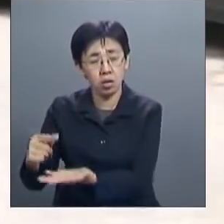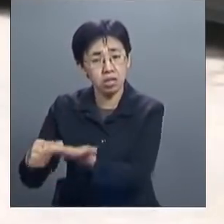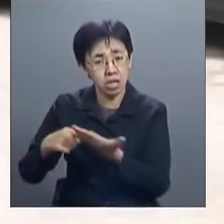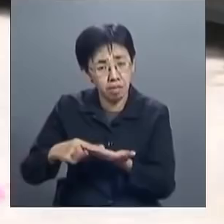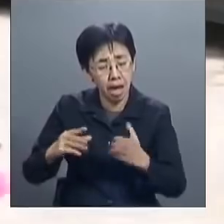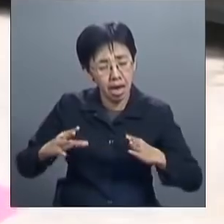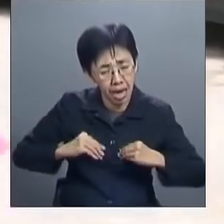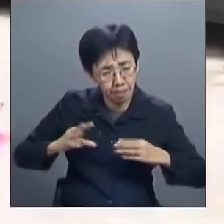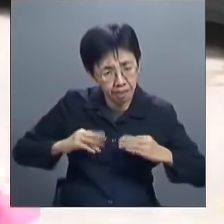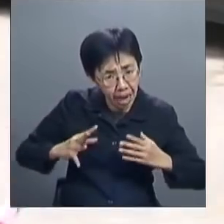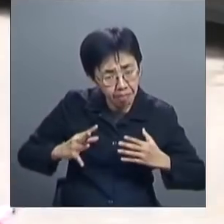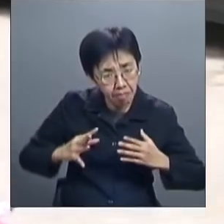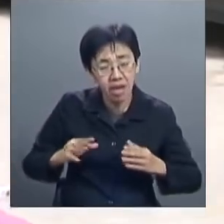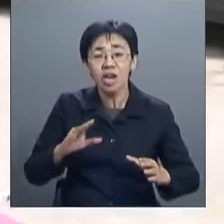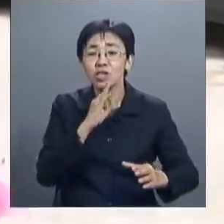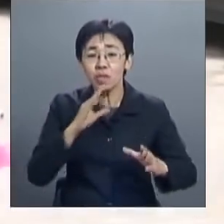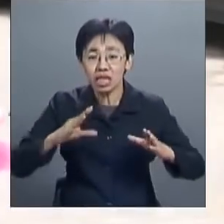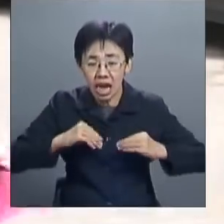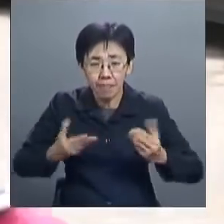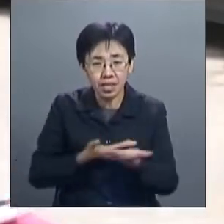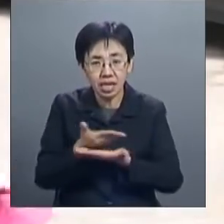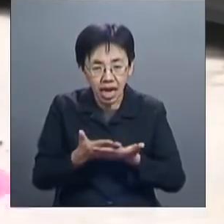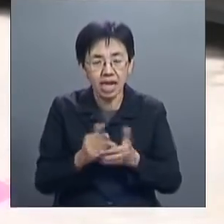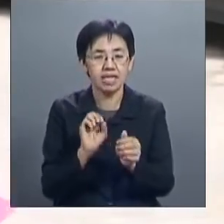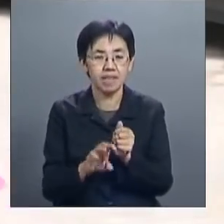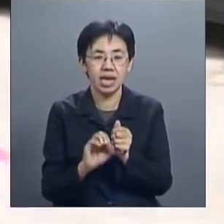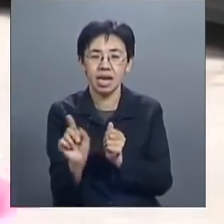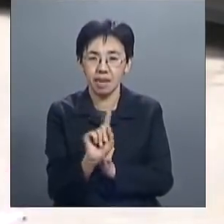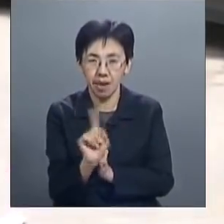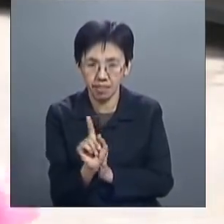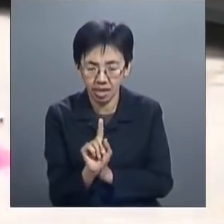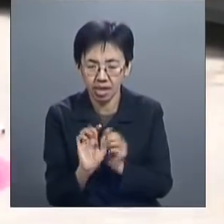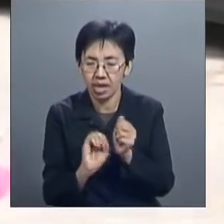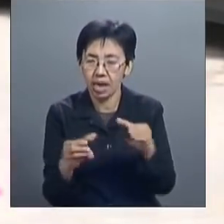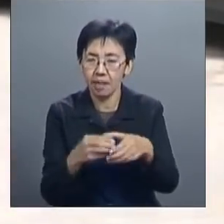ว้หรือไม่ซึ่งหากรับนะคะศาลจะมีคำแนะนำใดต่อพรรคไทยรักษา